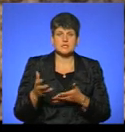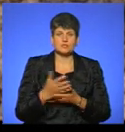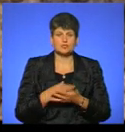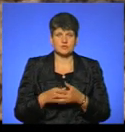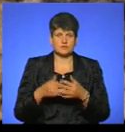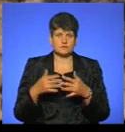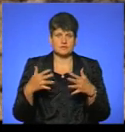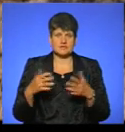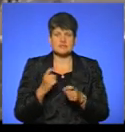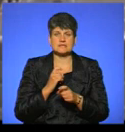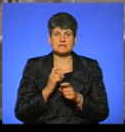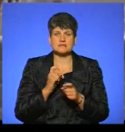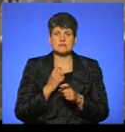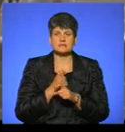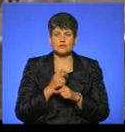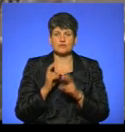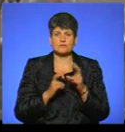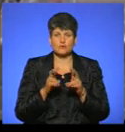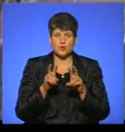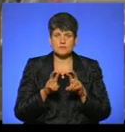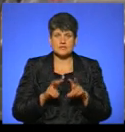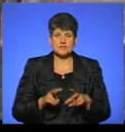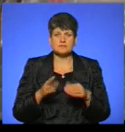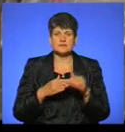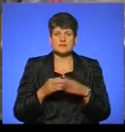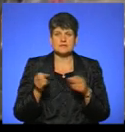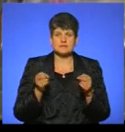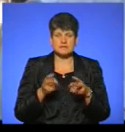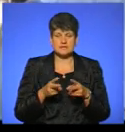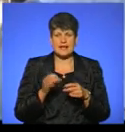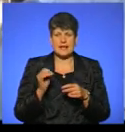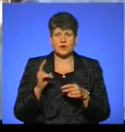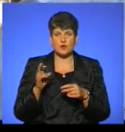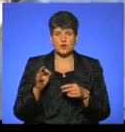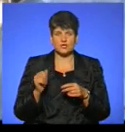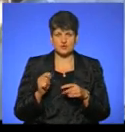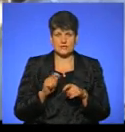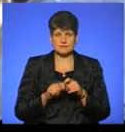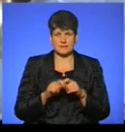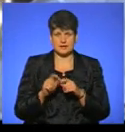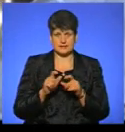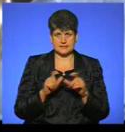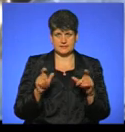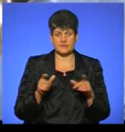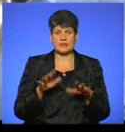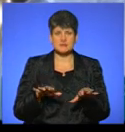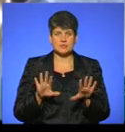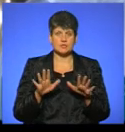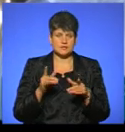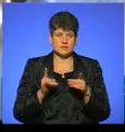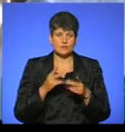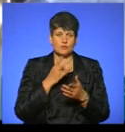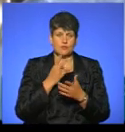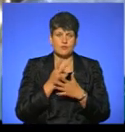виробництва спиртозаводу обстежили фахівці Державної екологічної інспекції. На місці події дійсно ми побачили, що на горі, на певній